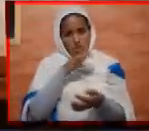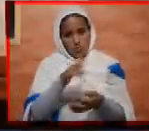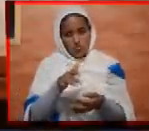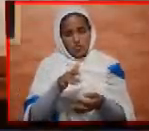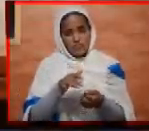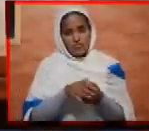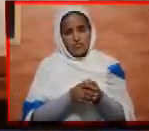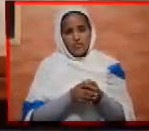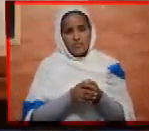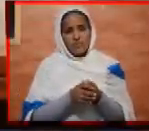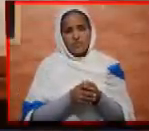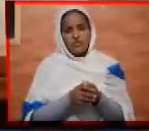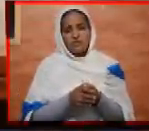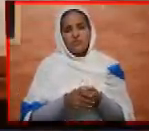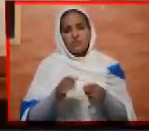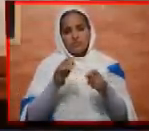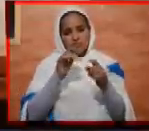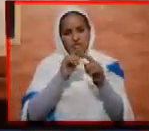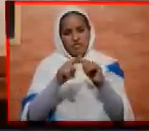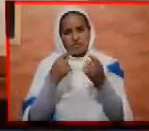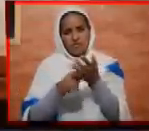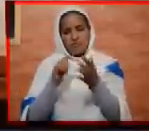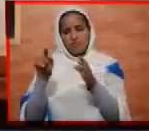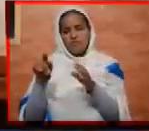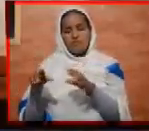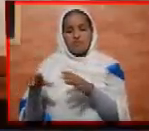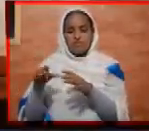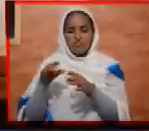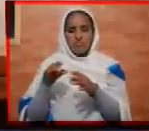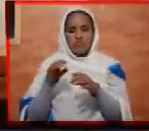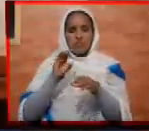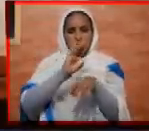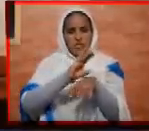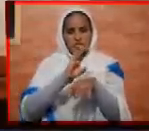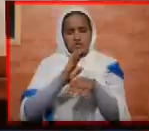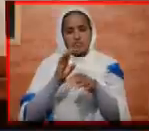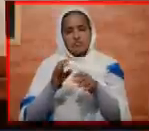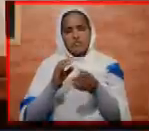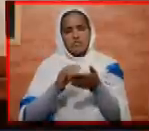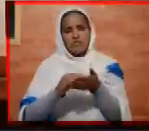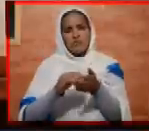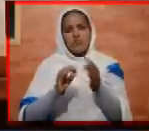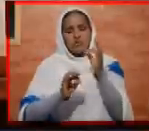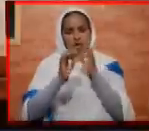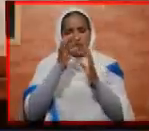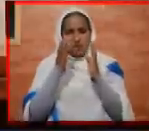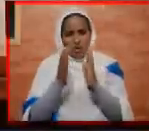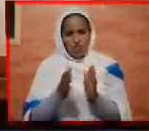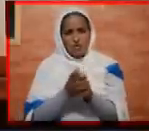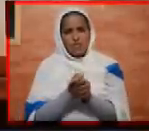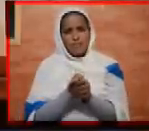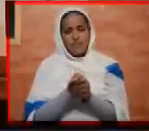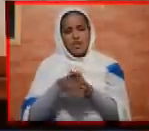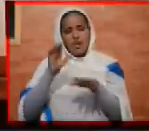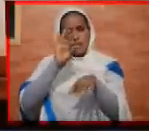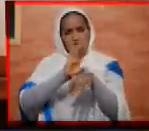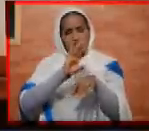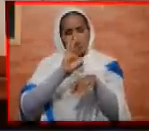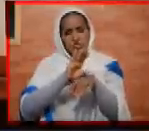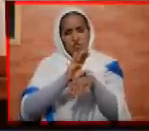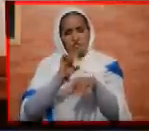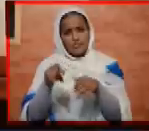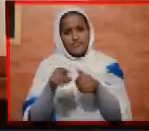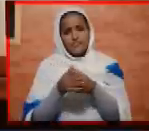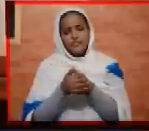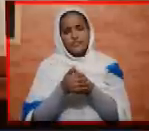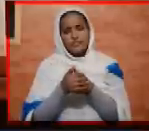ይመጣሉ። እዚያን ጊዜ እንዴት ዋልክ ምን በጣም ብማር ነው በዚህ ጊዜ ነው ብማር ኖሮ ግን በደንብ እንደሱን